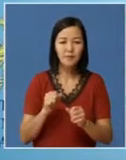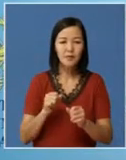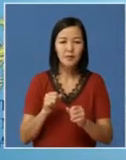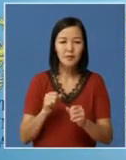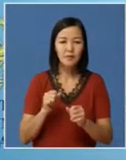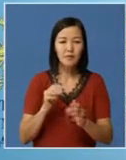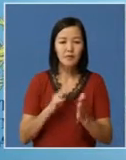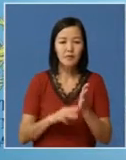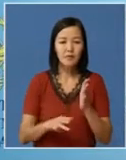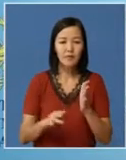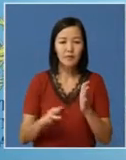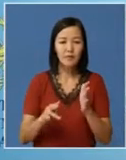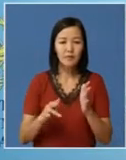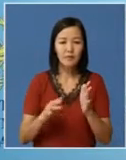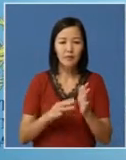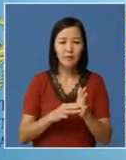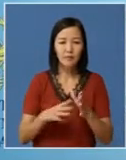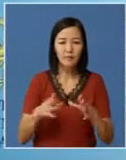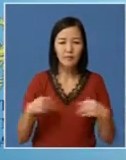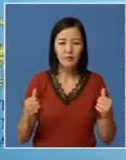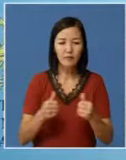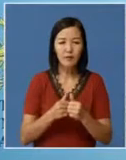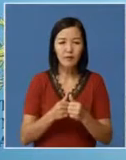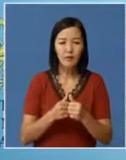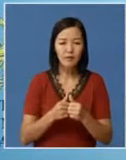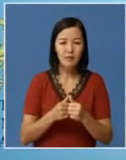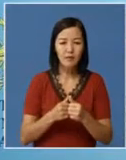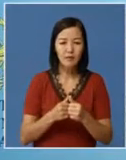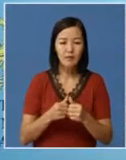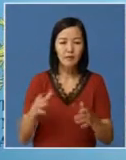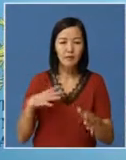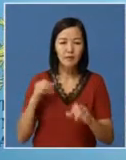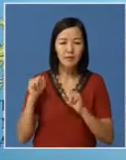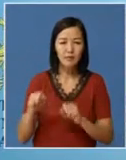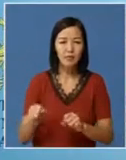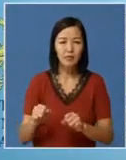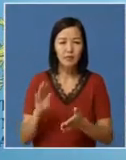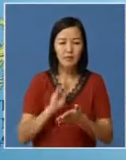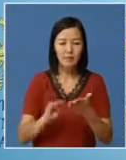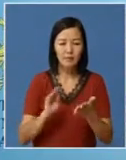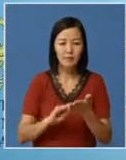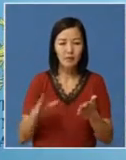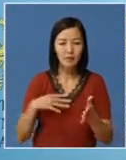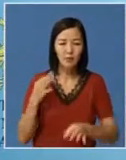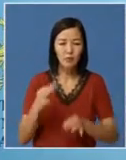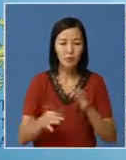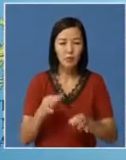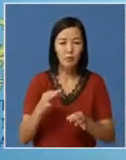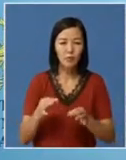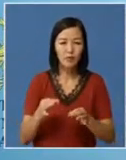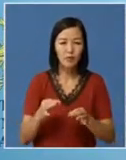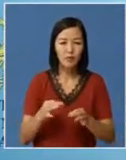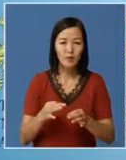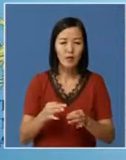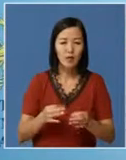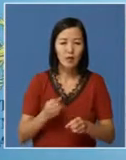499 семейных агрессоров. В отношении 326 лиц вынесены защитные предписания. Судом установлены особые